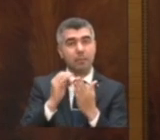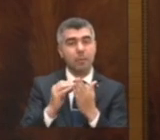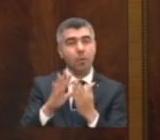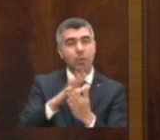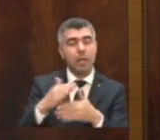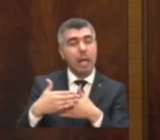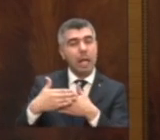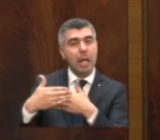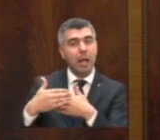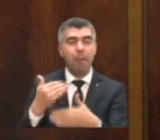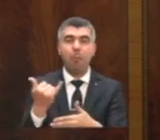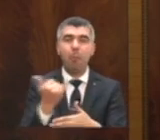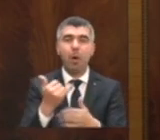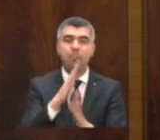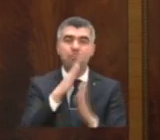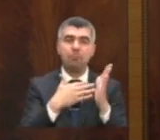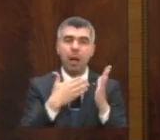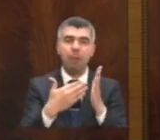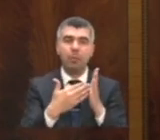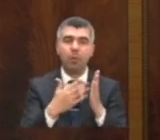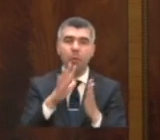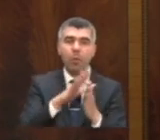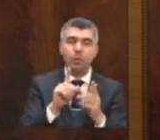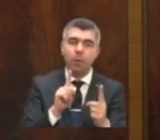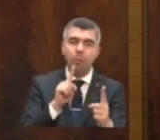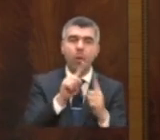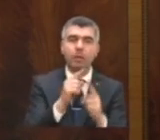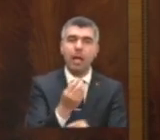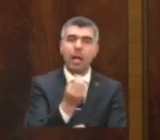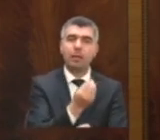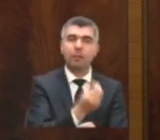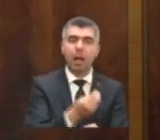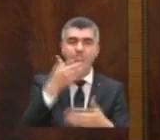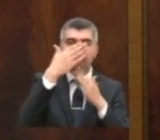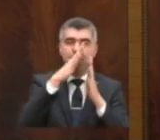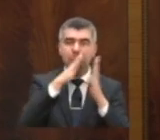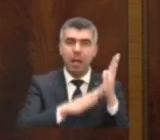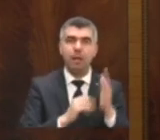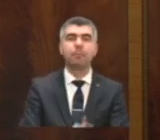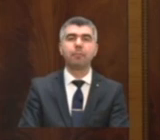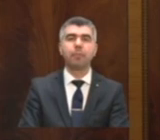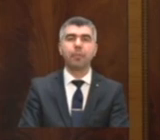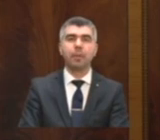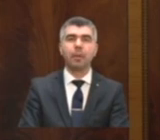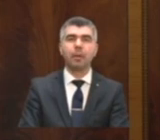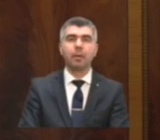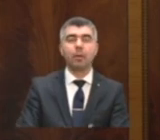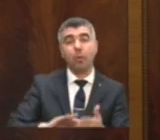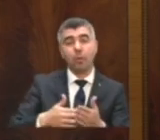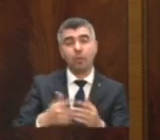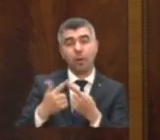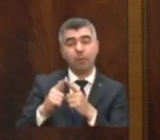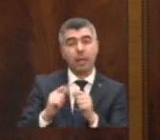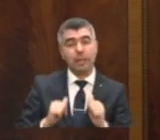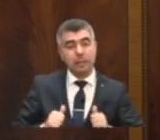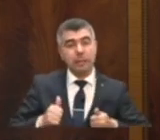قريبا لأحد أهم برامج الوطنية الموجهة لفائدة الطفولة المغربية، إن لم يكن أهمها بالنظر إلى حجم التعبئة